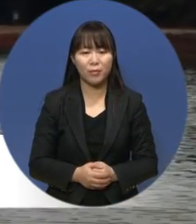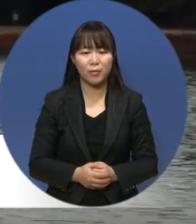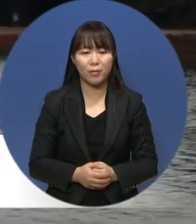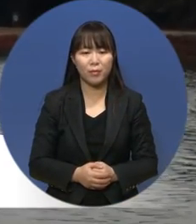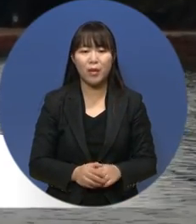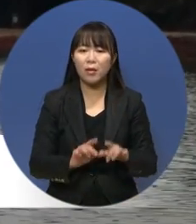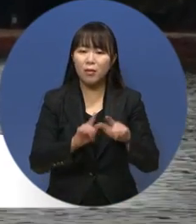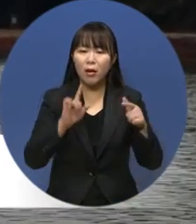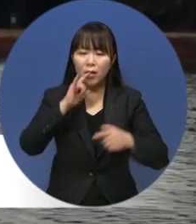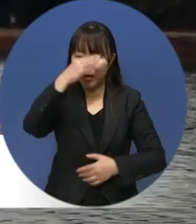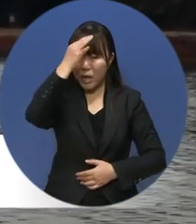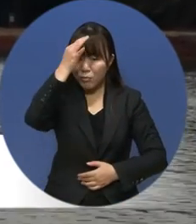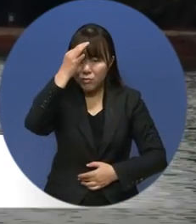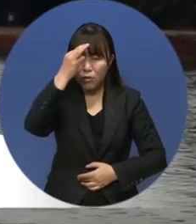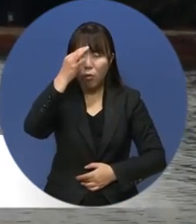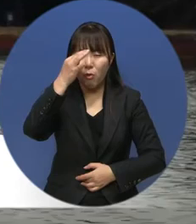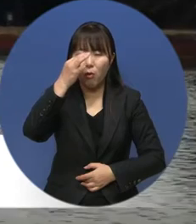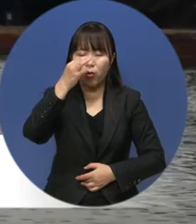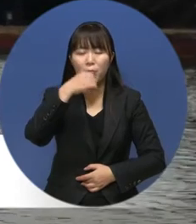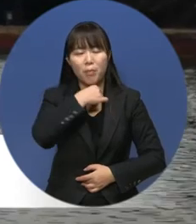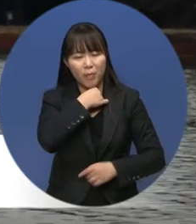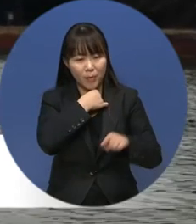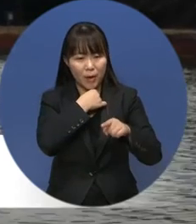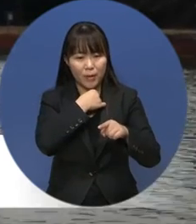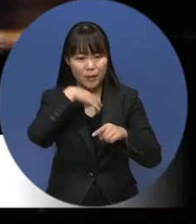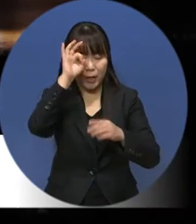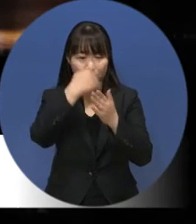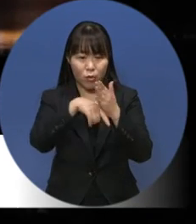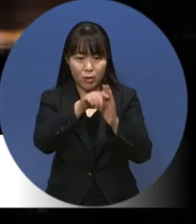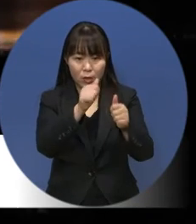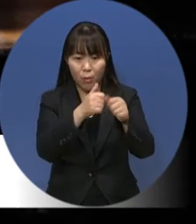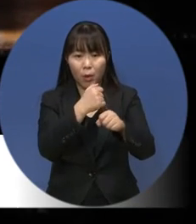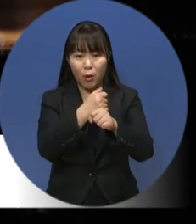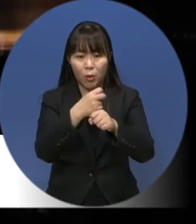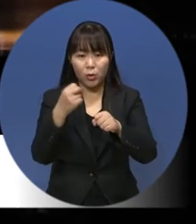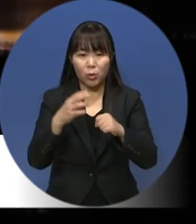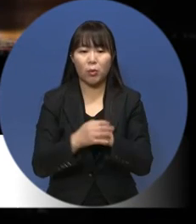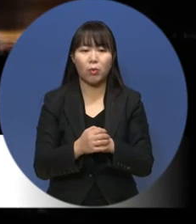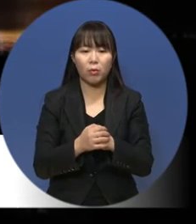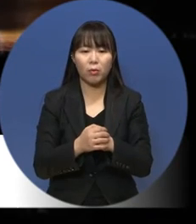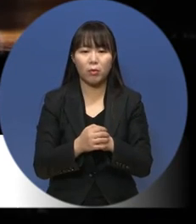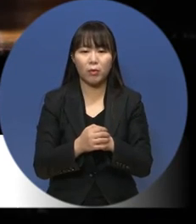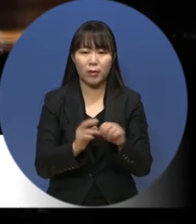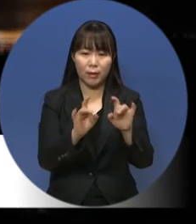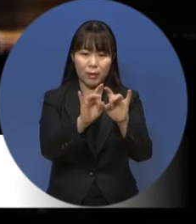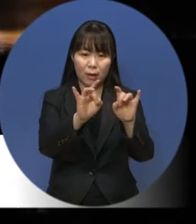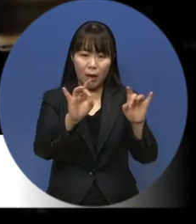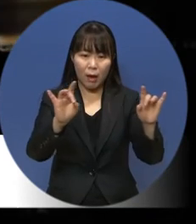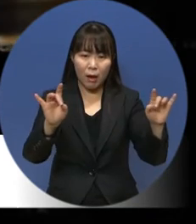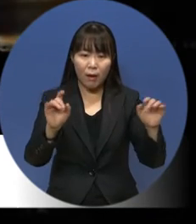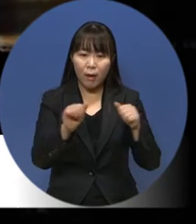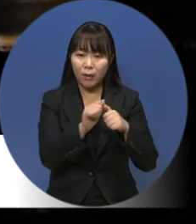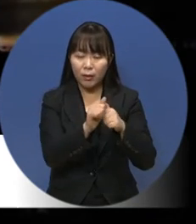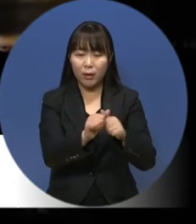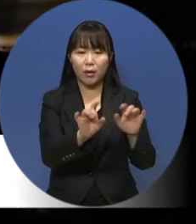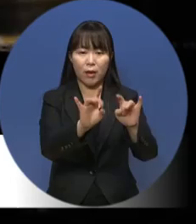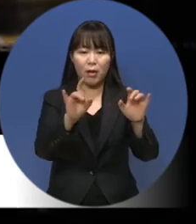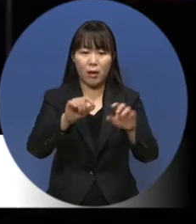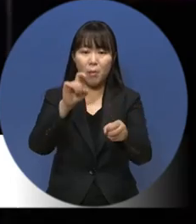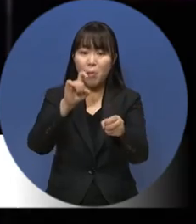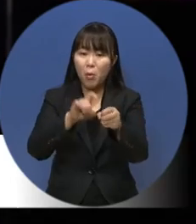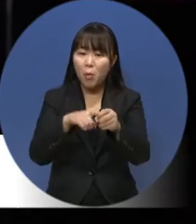다양한 예술적 지향점을 찾아 실험 하고자 하며 어쩔 프로젝트에 따라 어 각각의